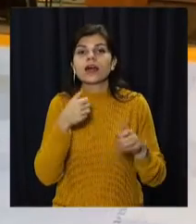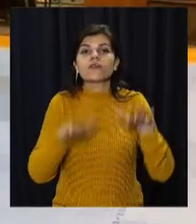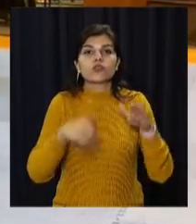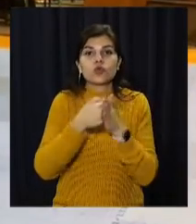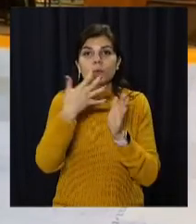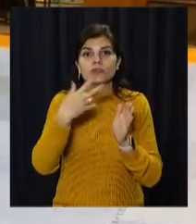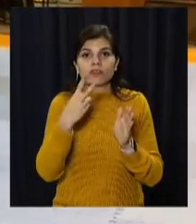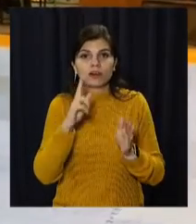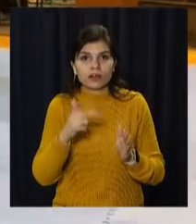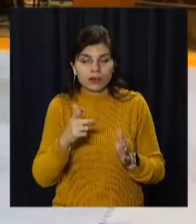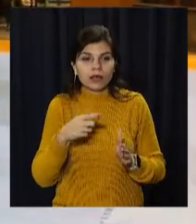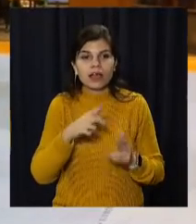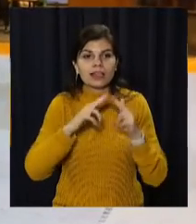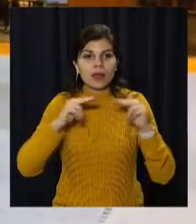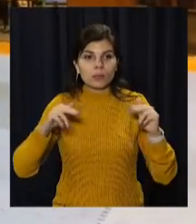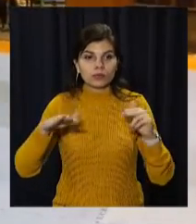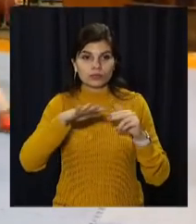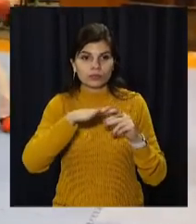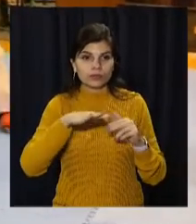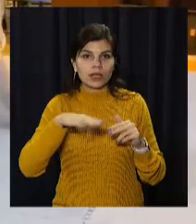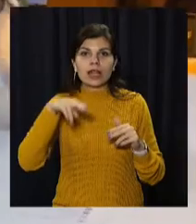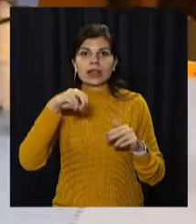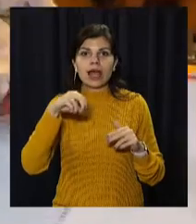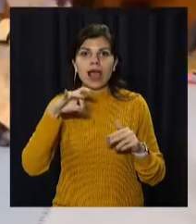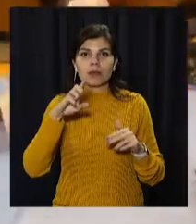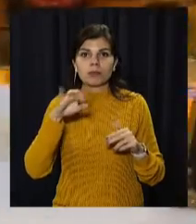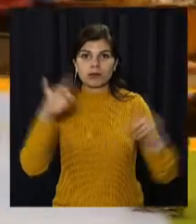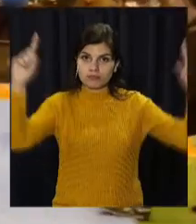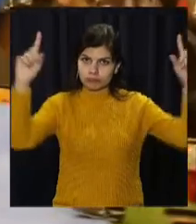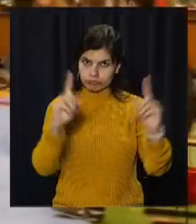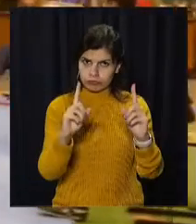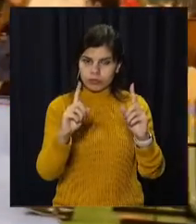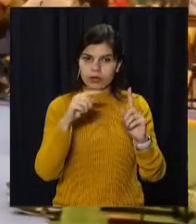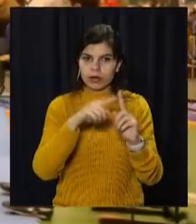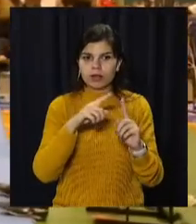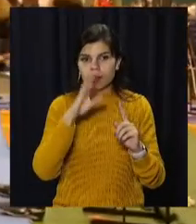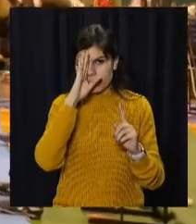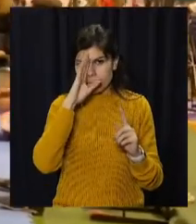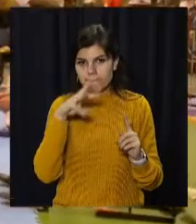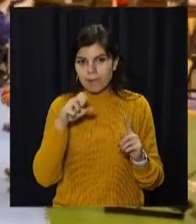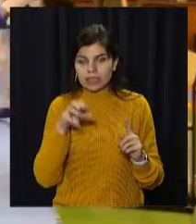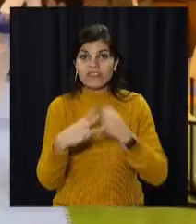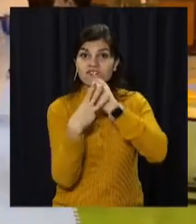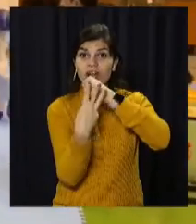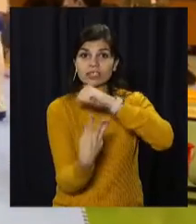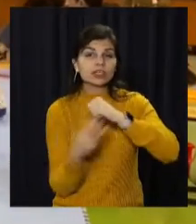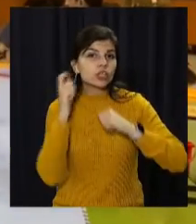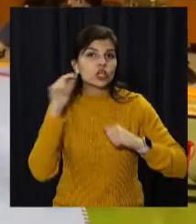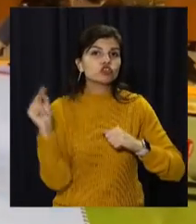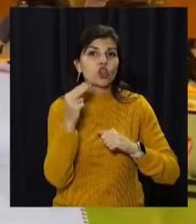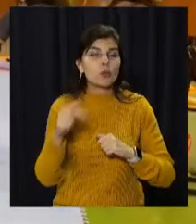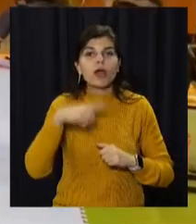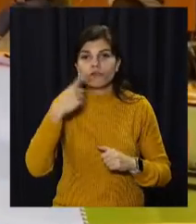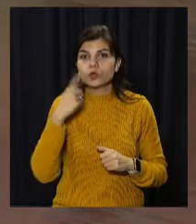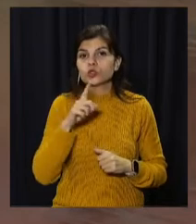званому дербі сильнішим виявився Максим Чорнодуб. 18-річний чемпіон каже, переможну стратегію вигадав вже під час